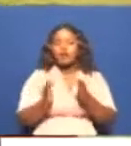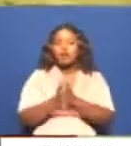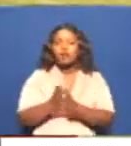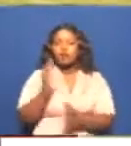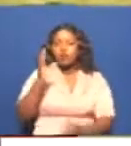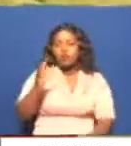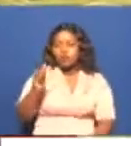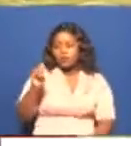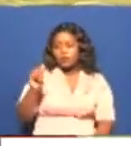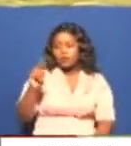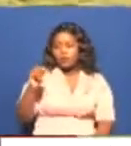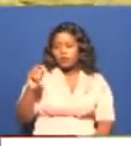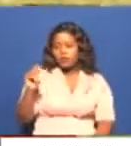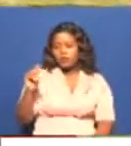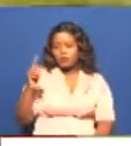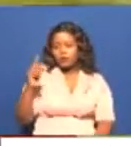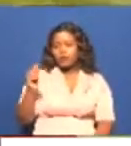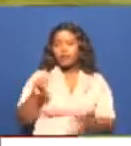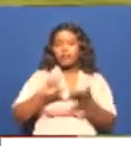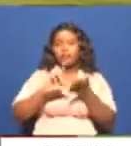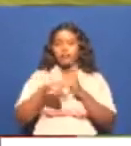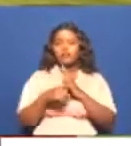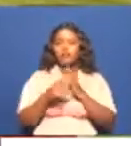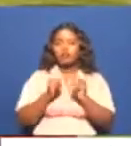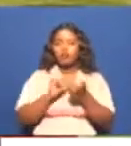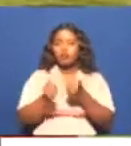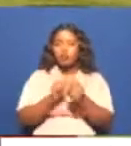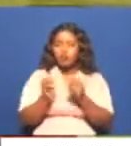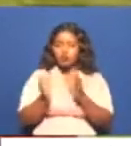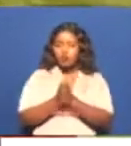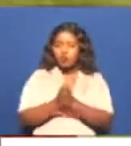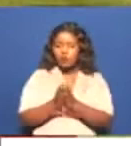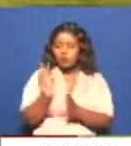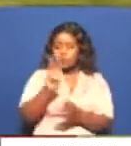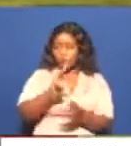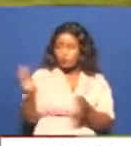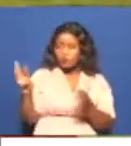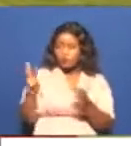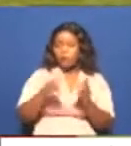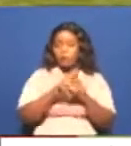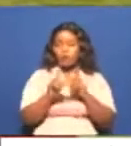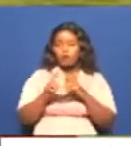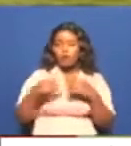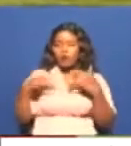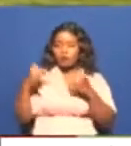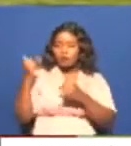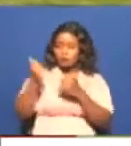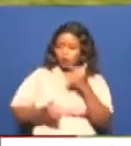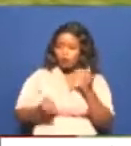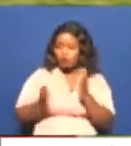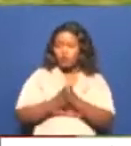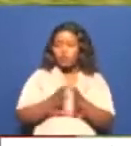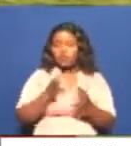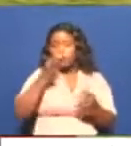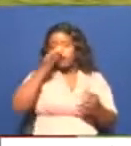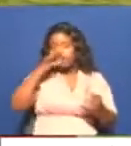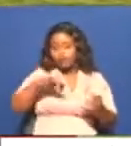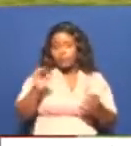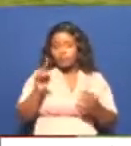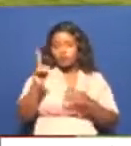huu, kisha ichuane na Wales. Aidha, Shujaa itatamatisha mechi za makundi na mchuano dhidi ya Ufaransa siku moja